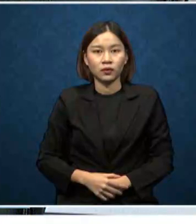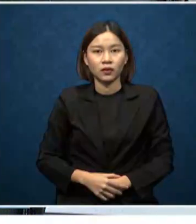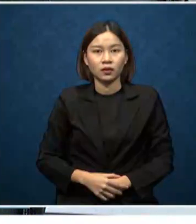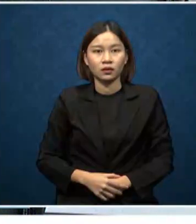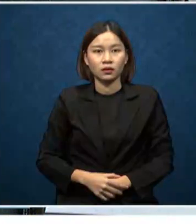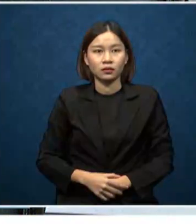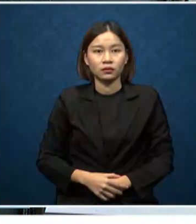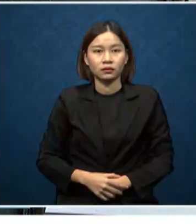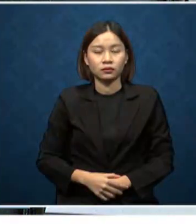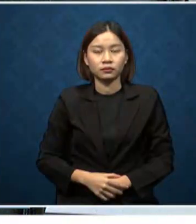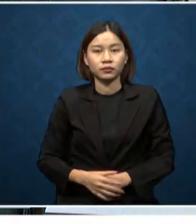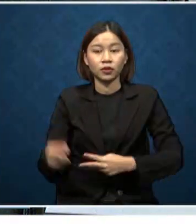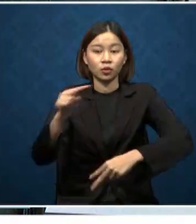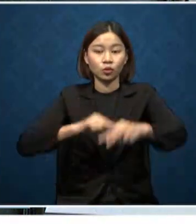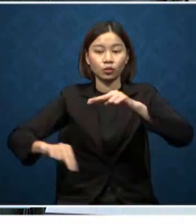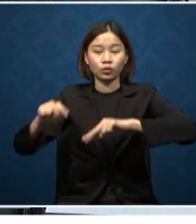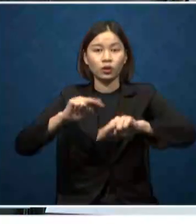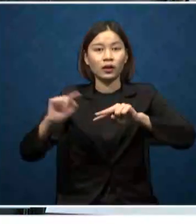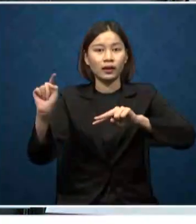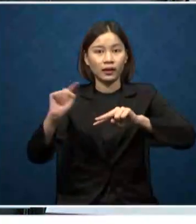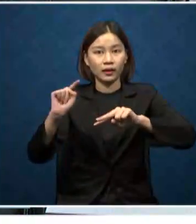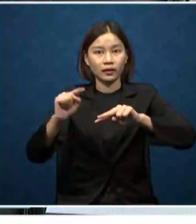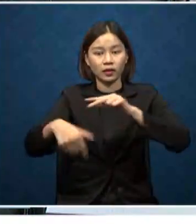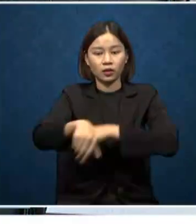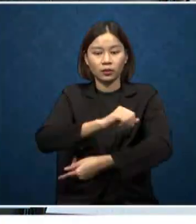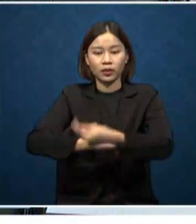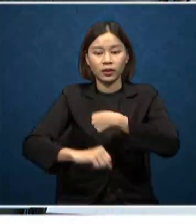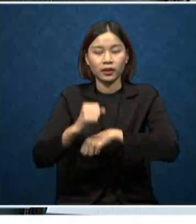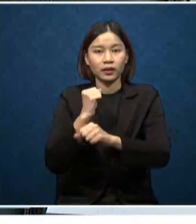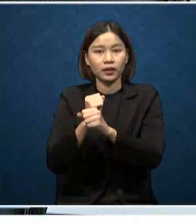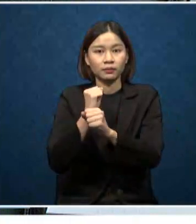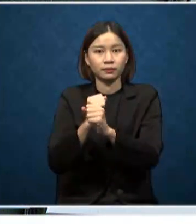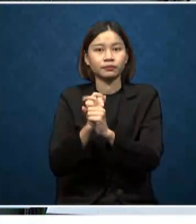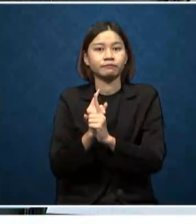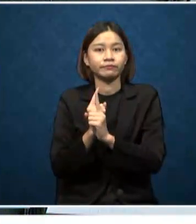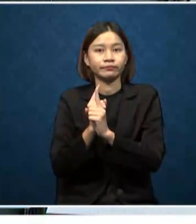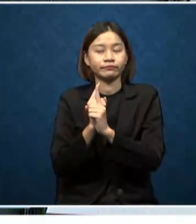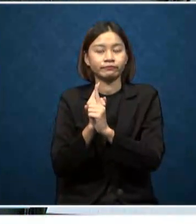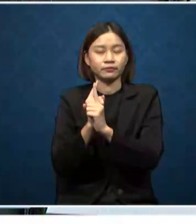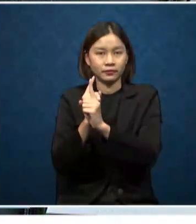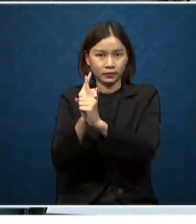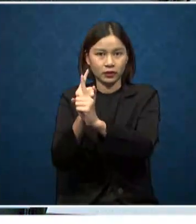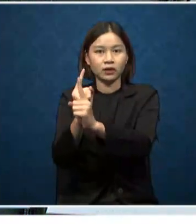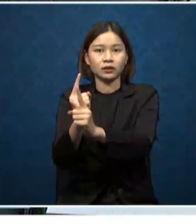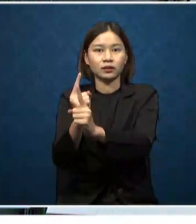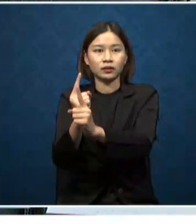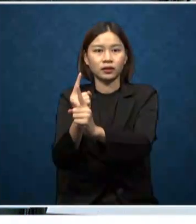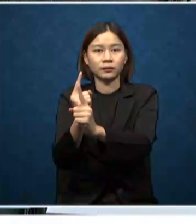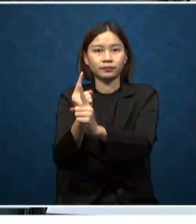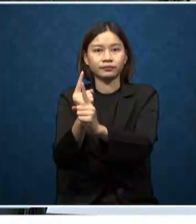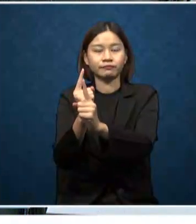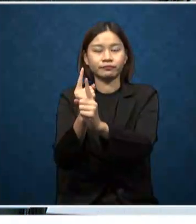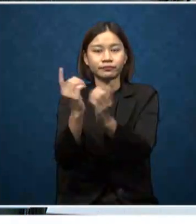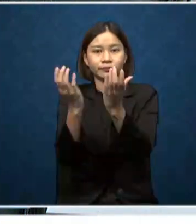ว้ ทั้งจักรักษาไว ้และปฏิบัติตามซึ่งรัฐธรรมนูญแห่งราชอาณาจักรไทยทุกประ